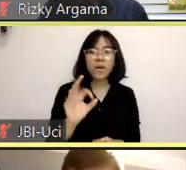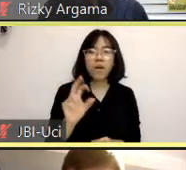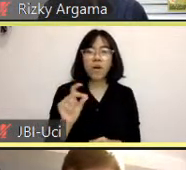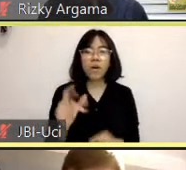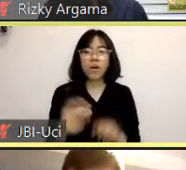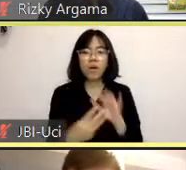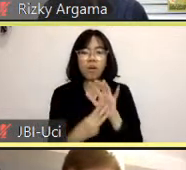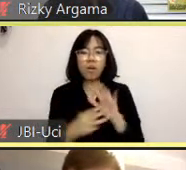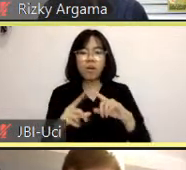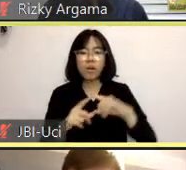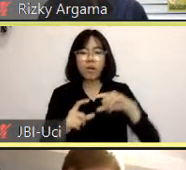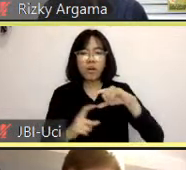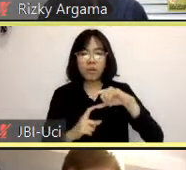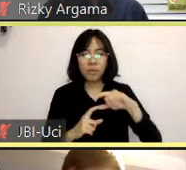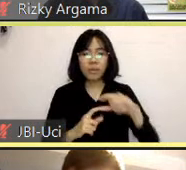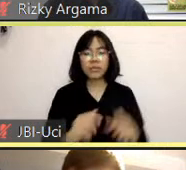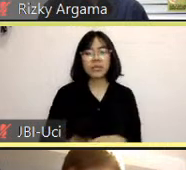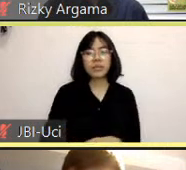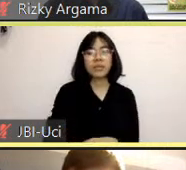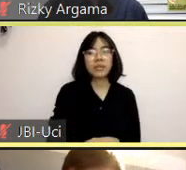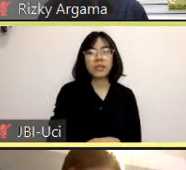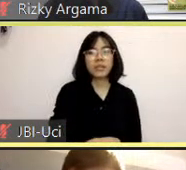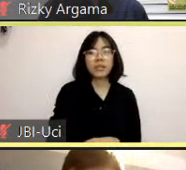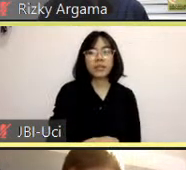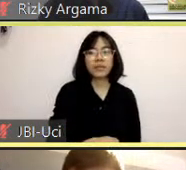Seperti saya sampaikan tadi, ini istilah yang